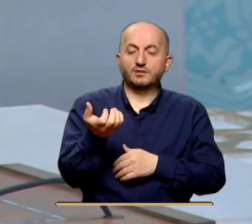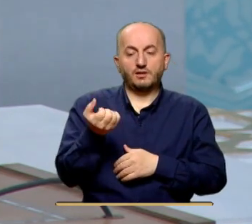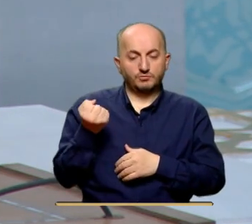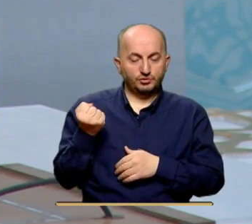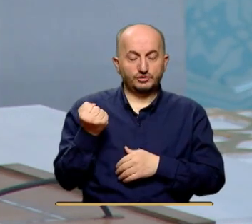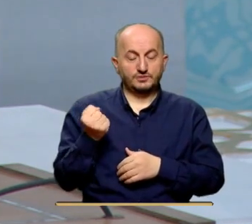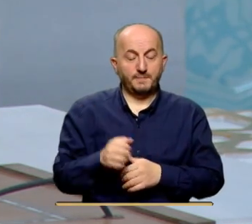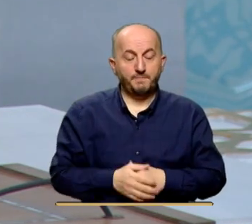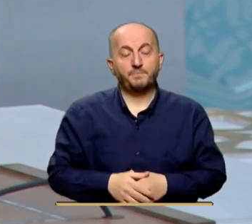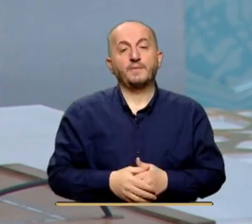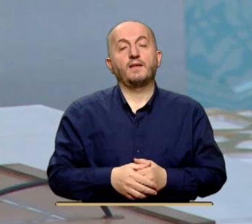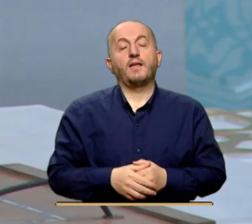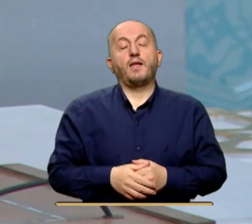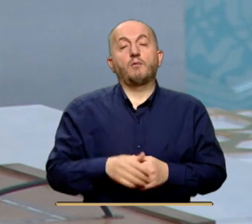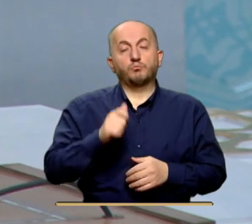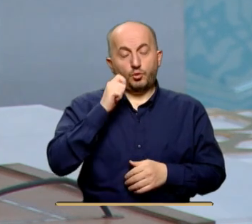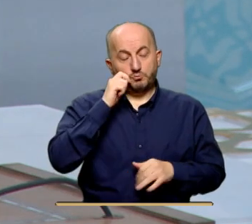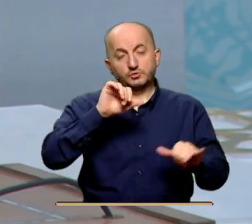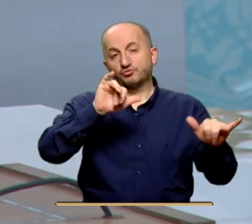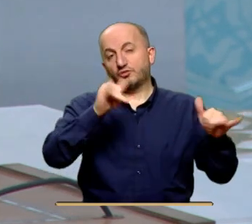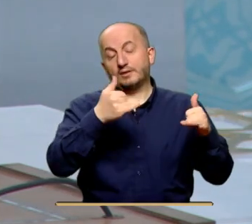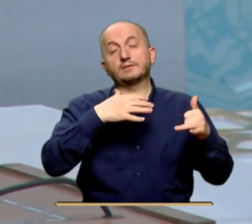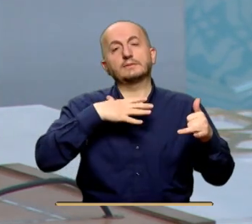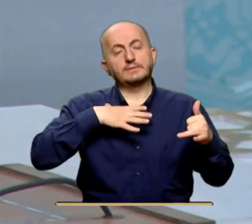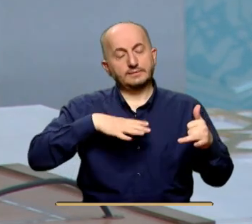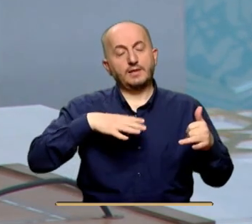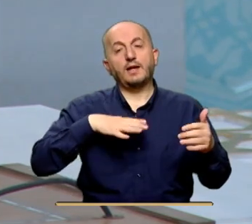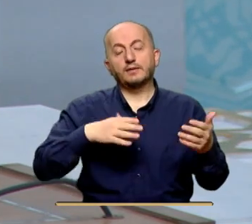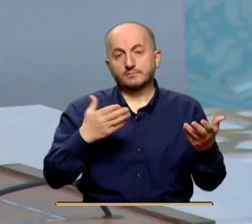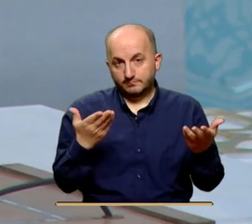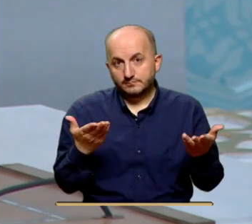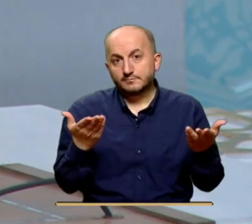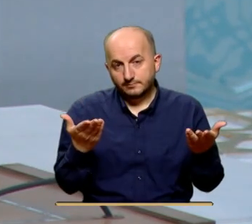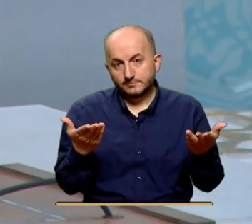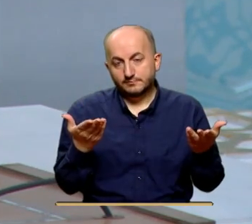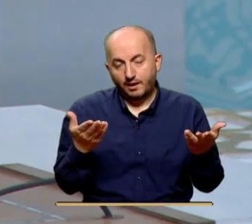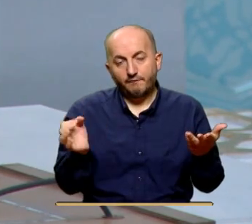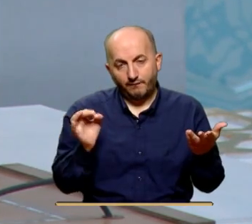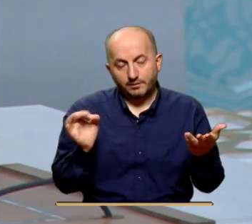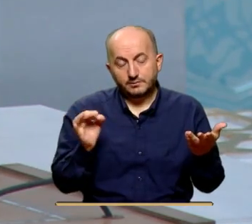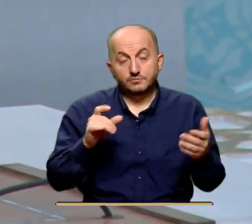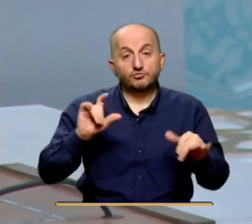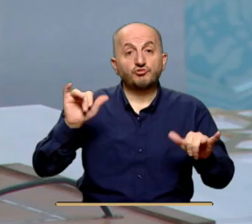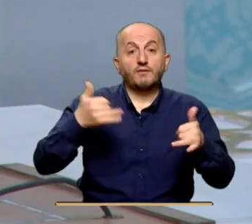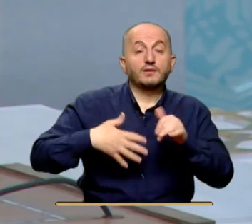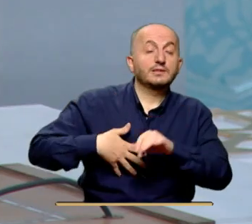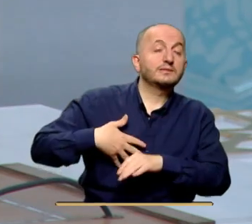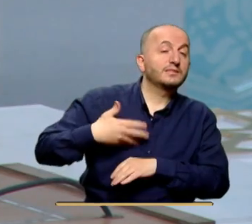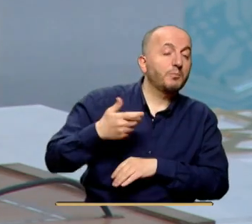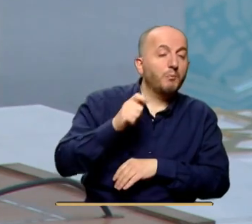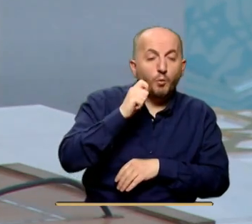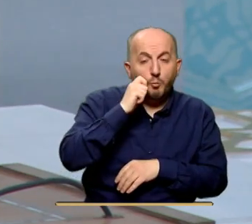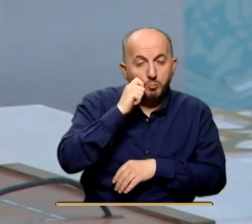Yani mümin cenneti ister ve arzular değil mi? Cenneti istemeyen, arzulamayan bir